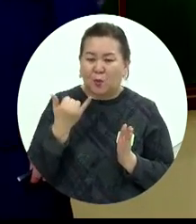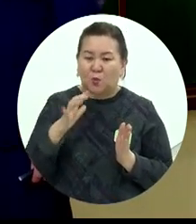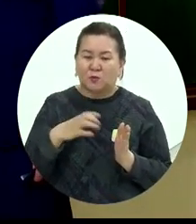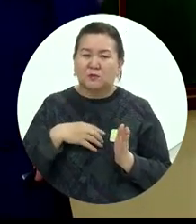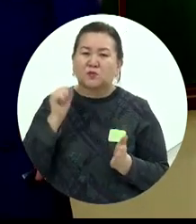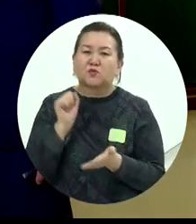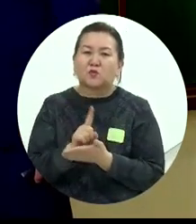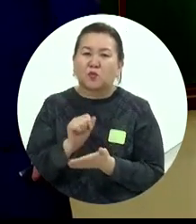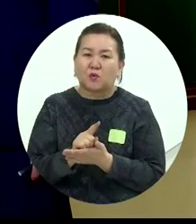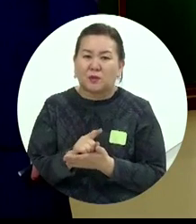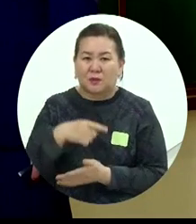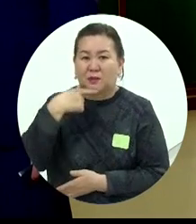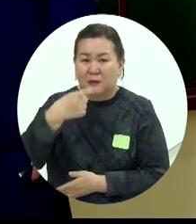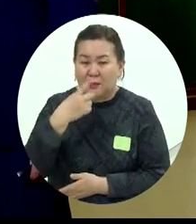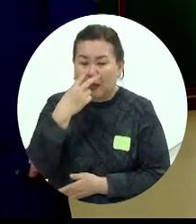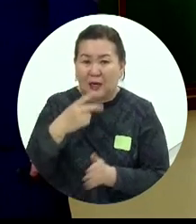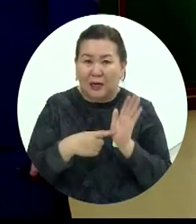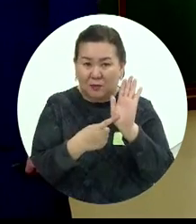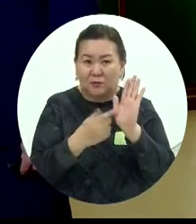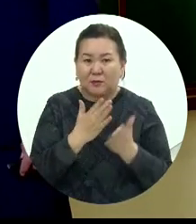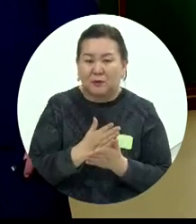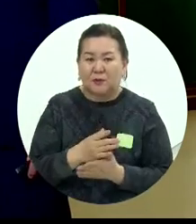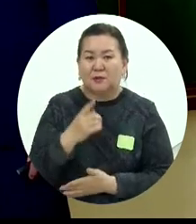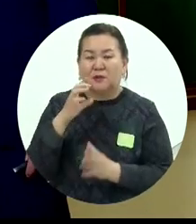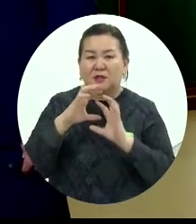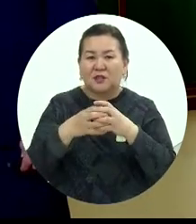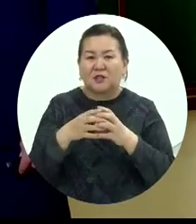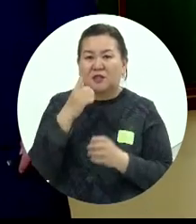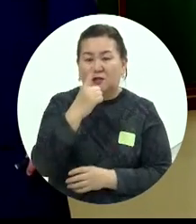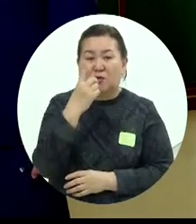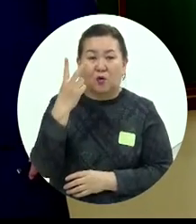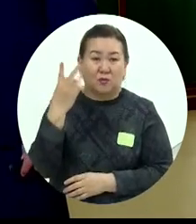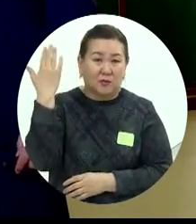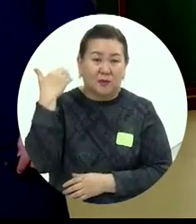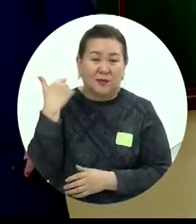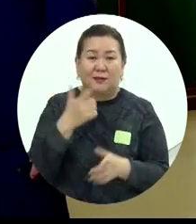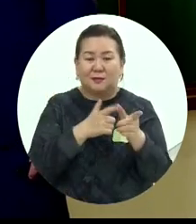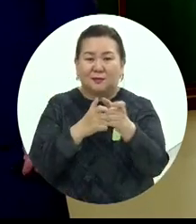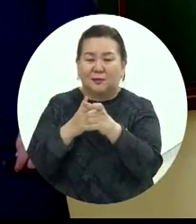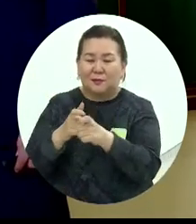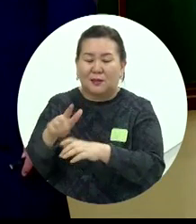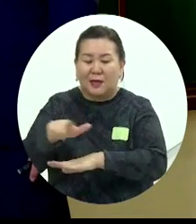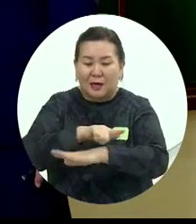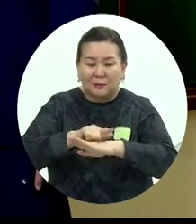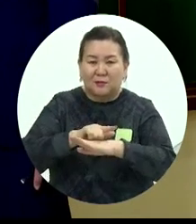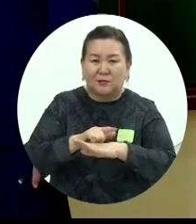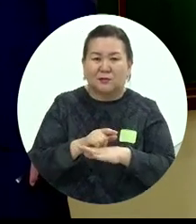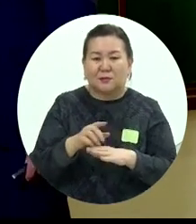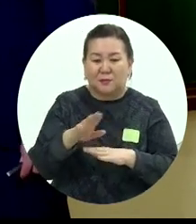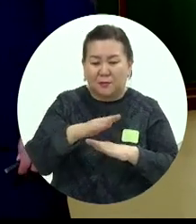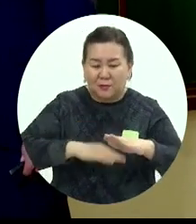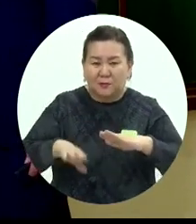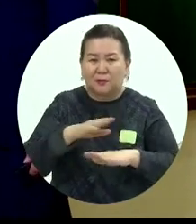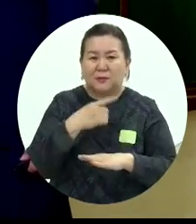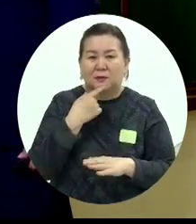бол хамгийн чухал зүйл юм а гэдгийг эндээс харуулж байна. За дэлхийн 1-2 дугаар дайм бол газар нутаг за баялагын төлөөх дайм байсан бол